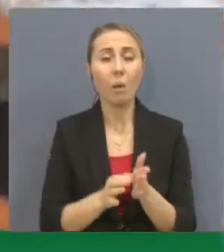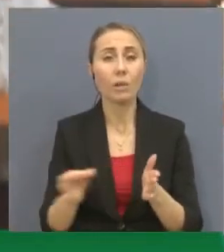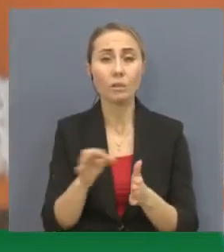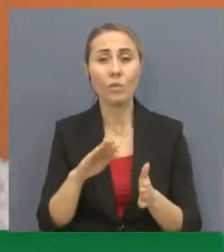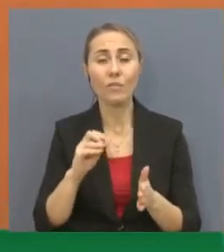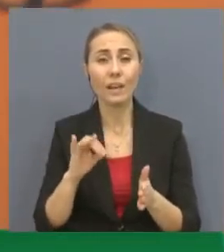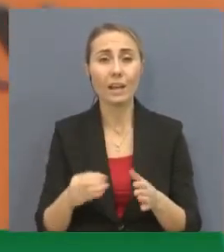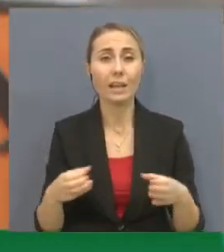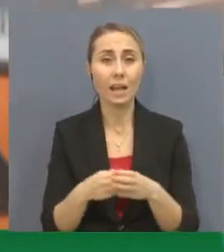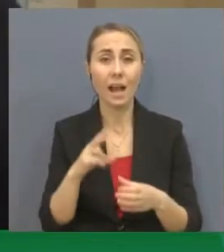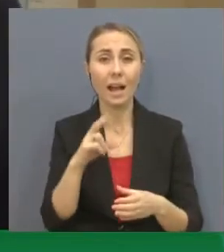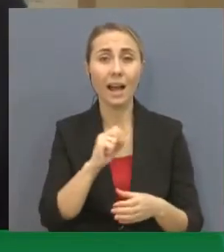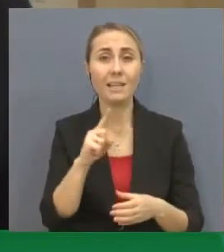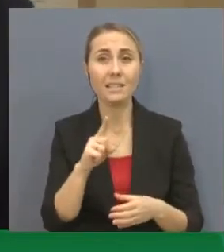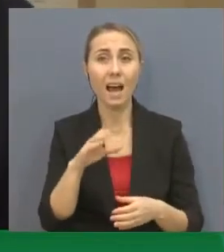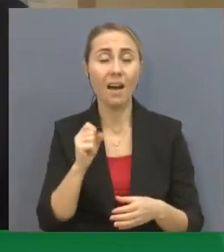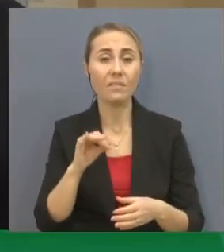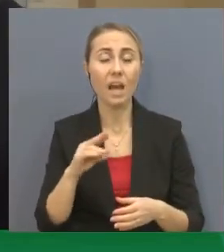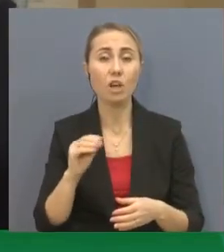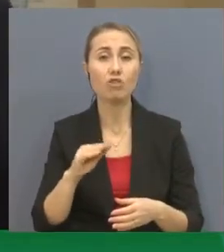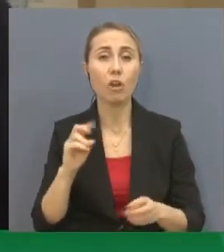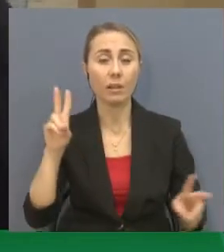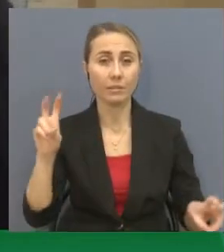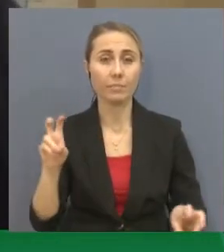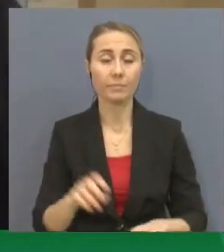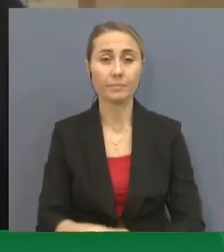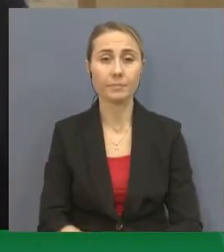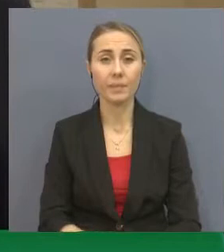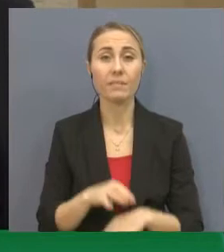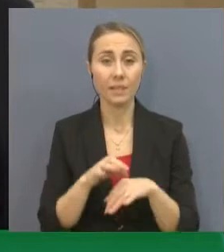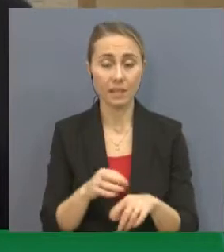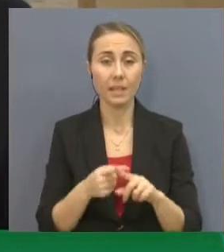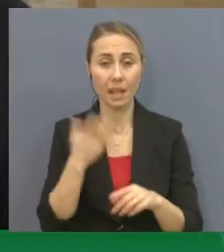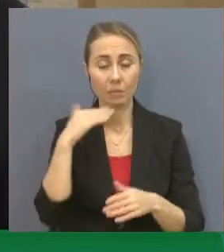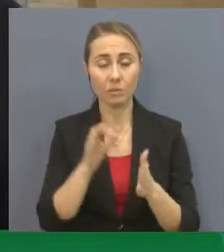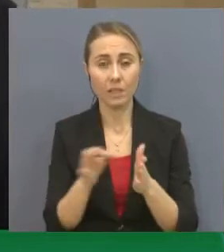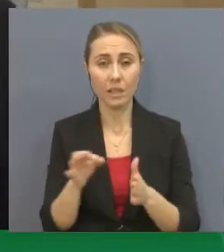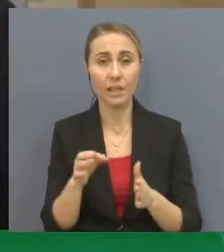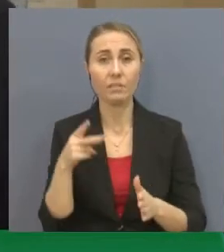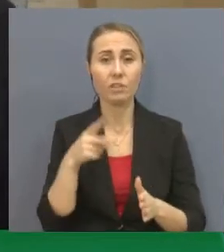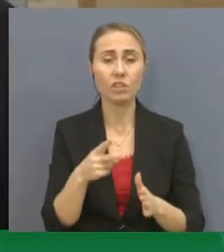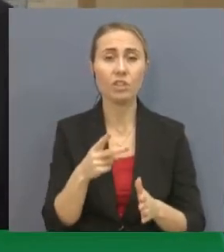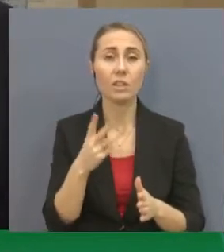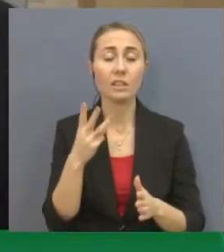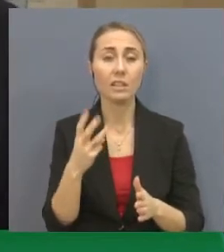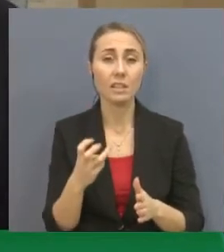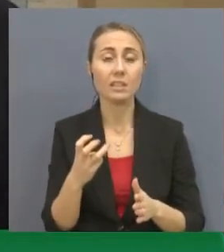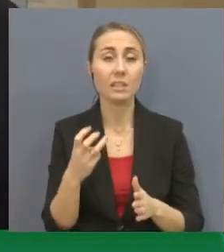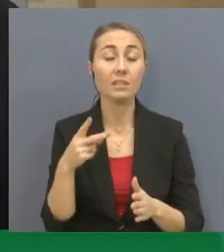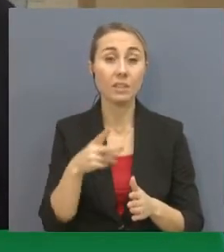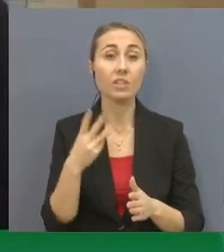компании казав то же видение от мультика филиал оказаться же находится 2032 километра автодорог республиканского